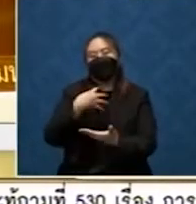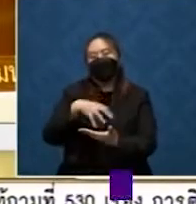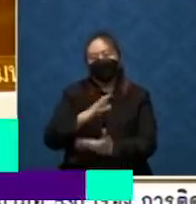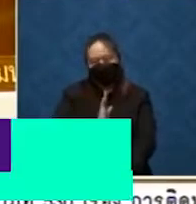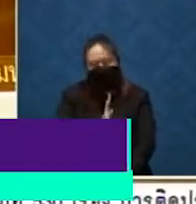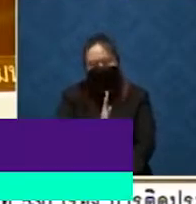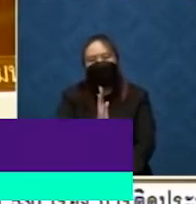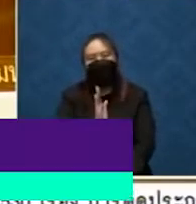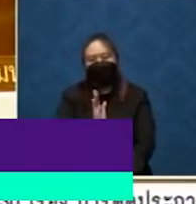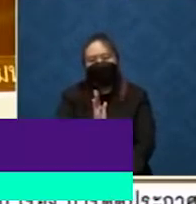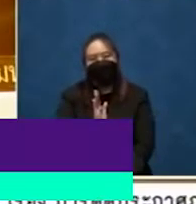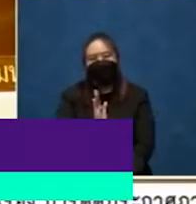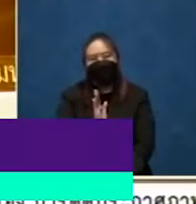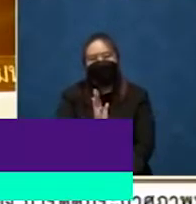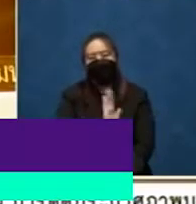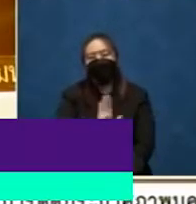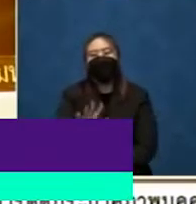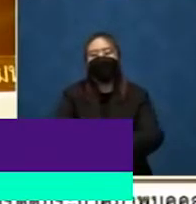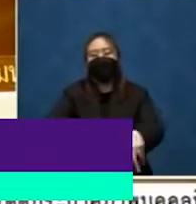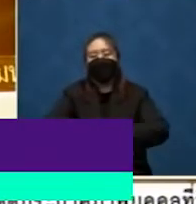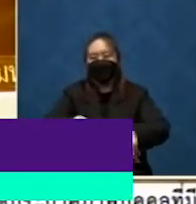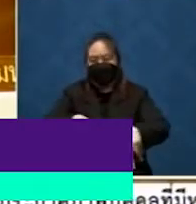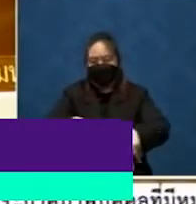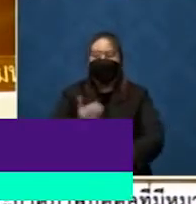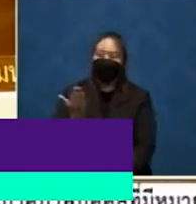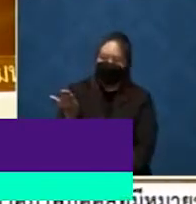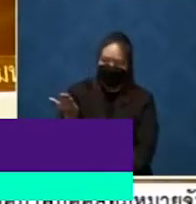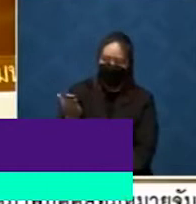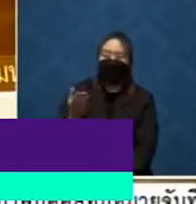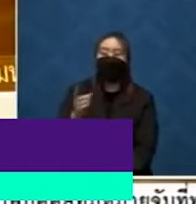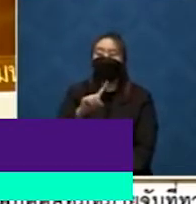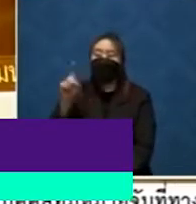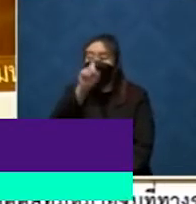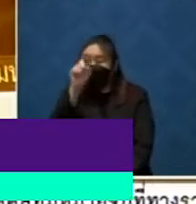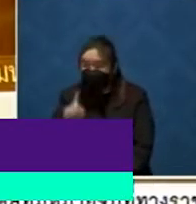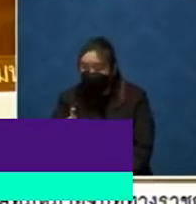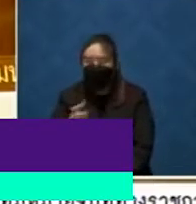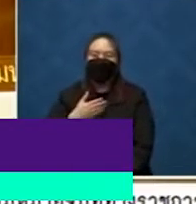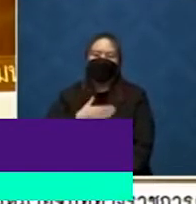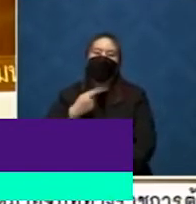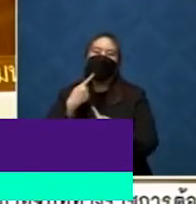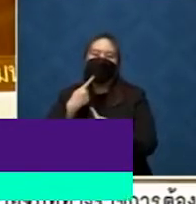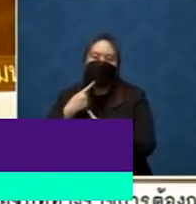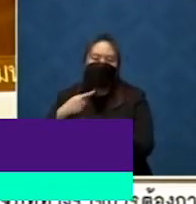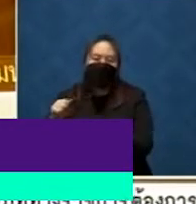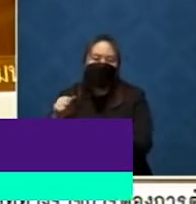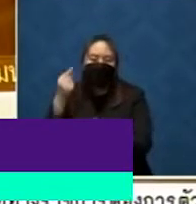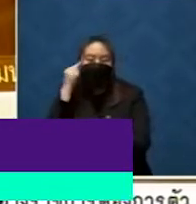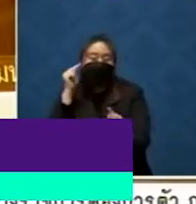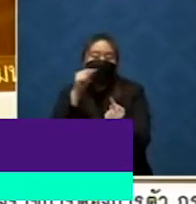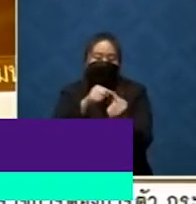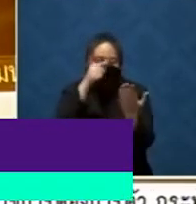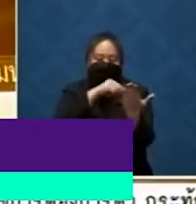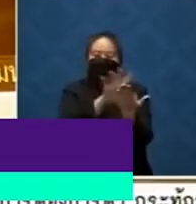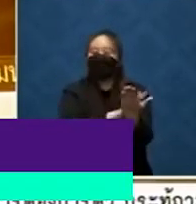ราต้องพูดตามตรงกับพี่น้องประชาชนกับท่านด้วยนะครับเมื่อท่านสงสัยเราก็ต้องตอบว่าไม่มีเจตนาจะไปขายชาติไม่มีใครทำเ